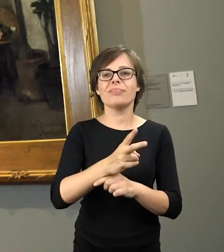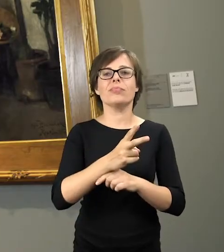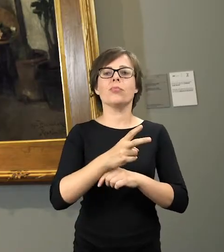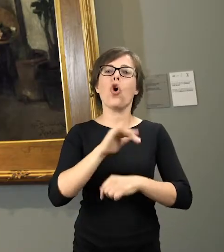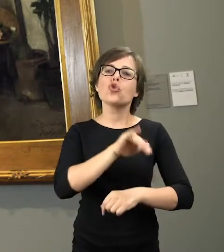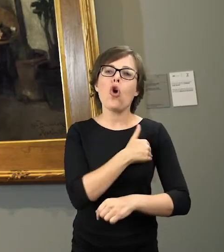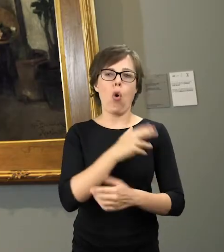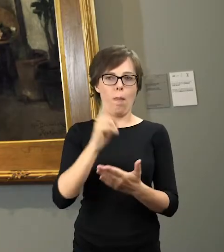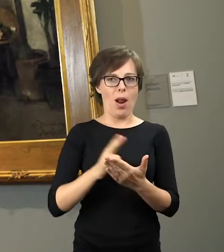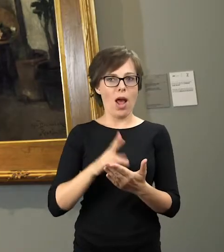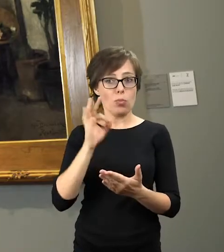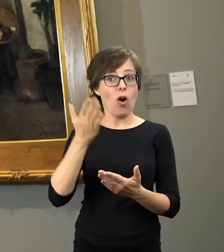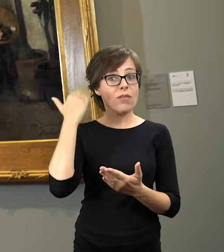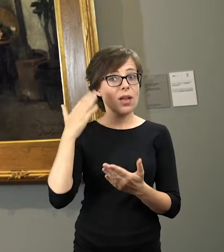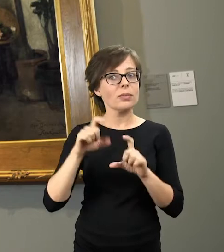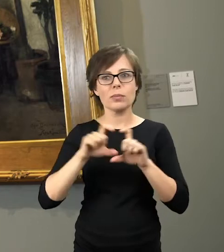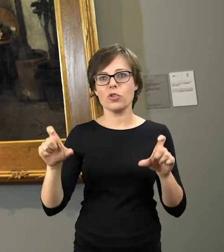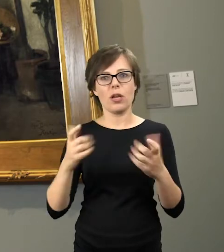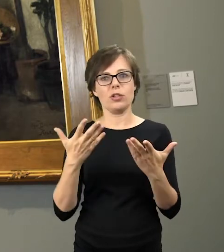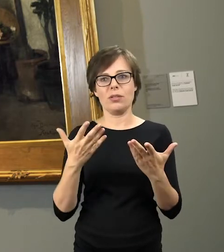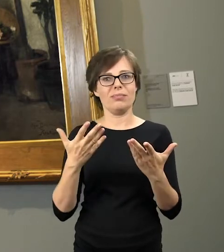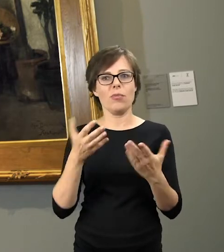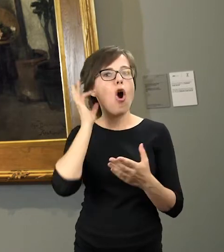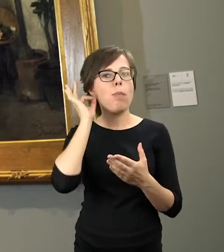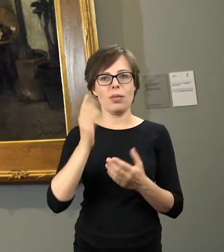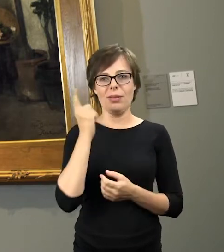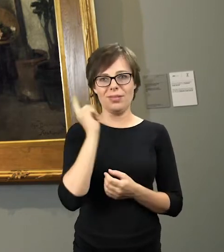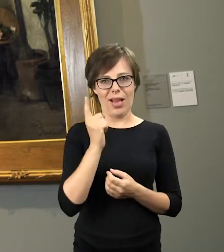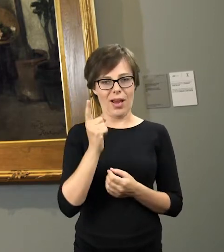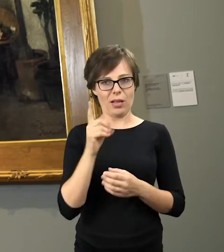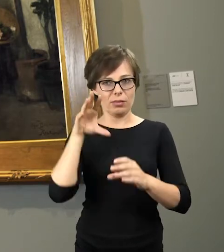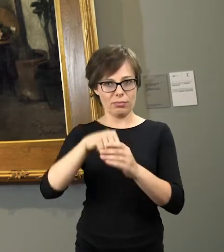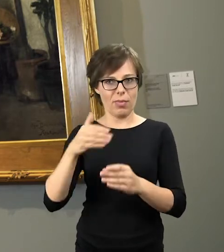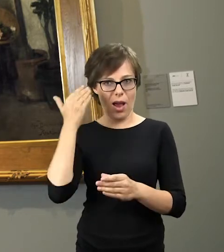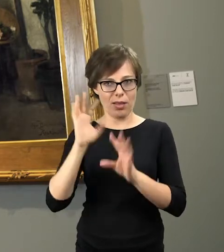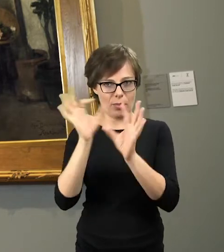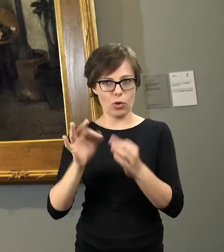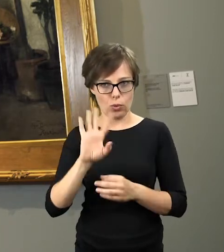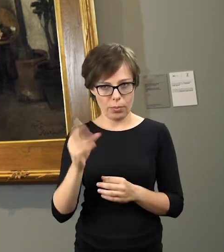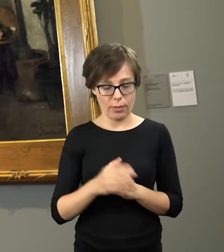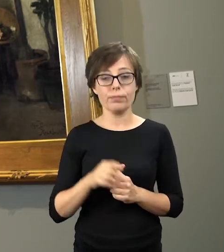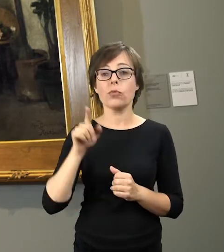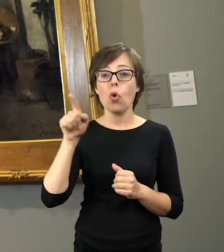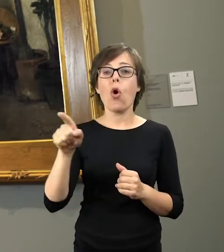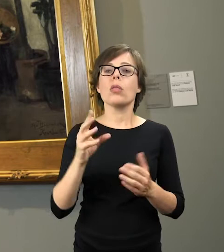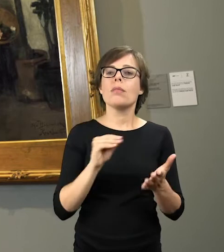edukacji oficjalnej w szkołach, w Akademiach Sztuk Pięknych, do pracowni